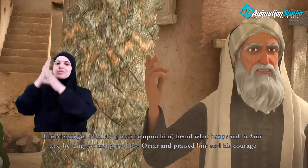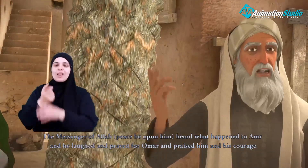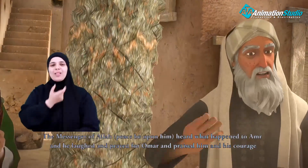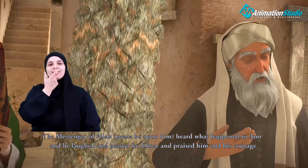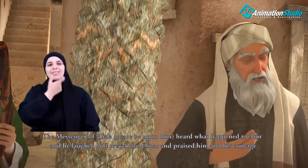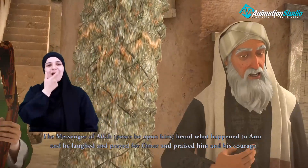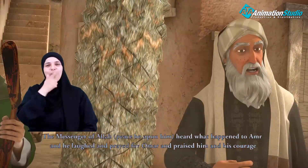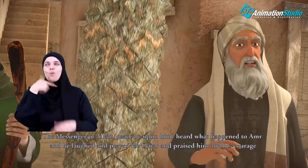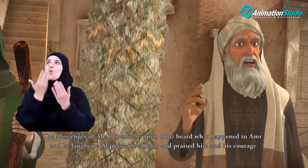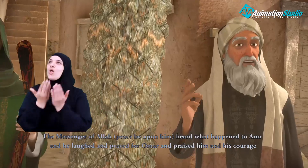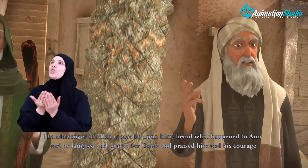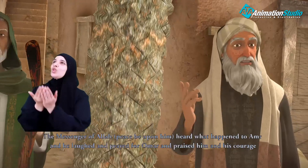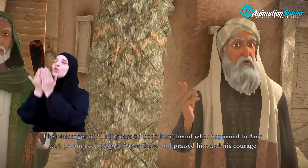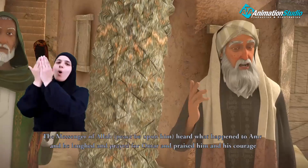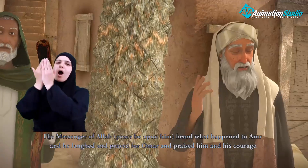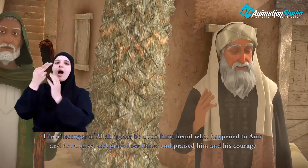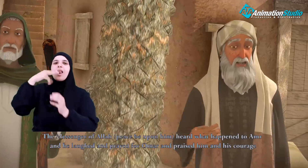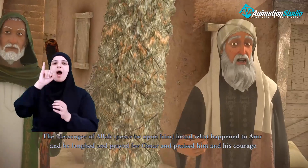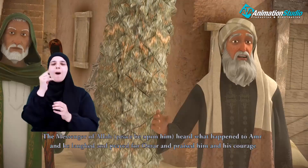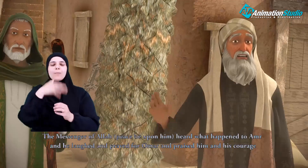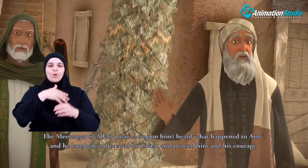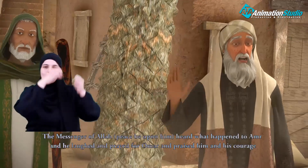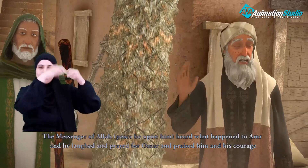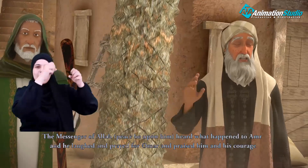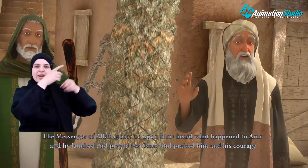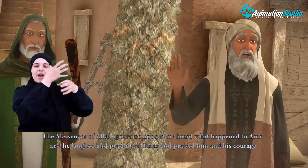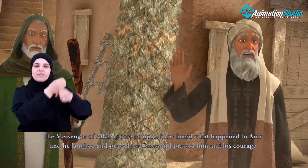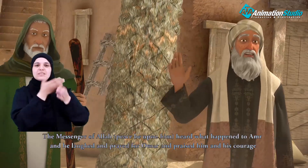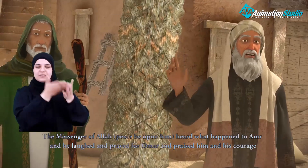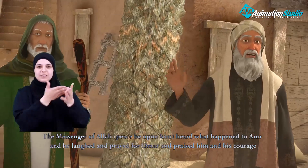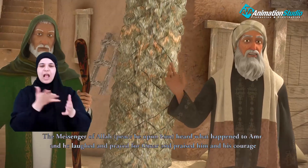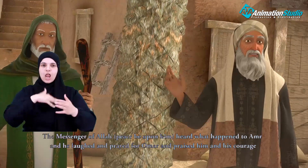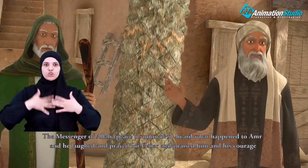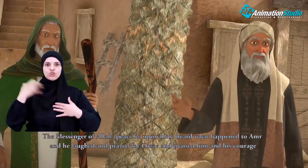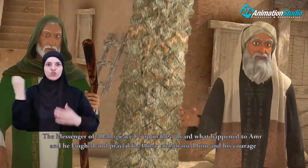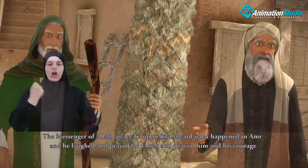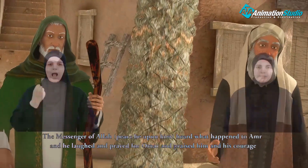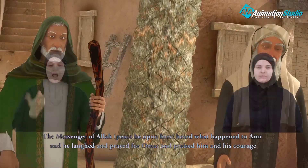عليه وسلم ودعا لعمرو وأثنى عليه وعلى شجاعته.